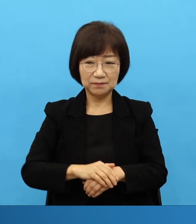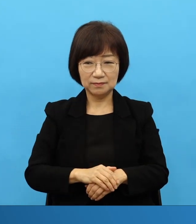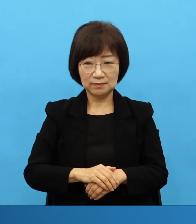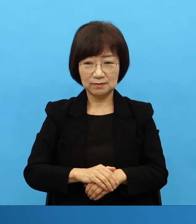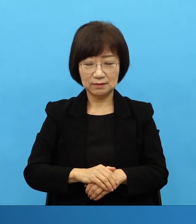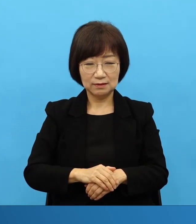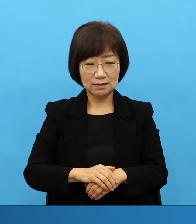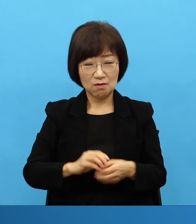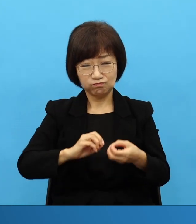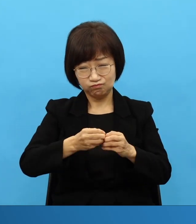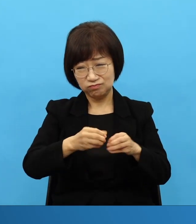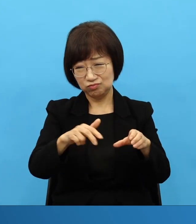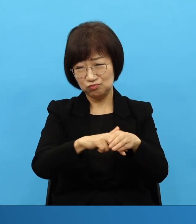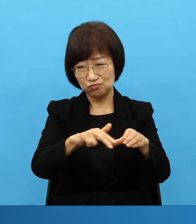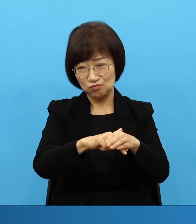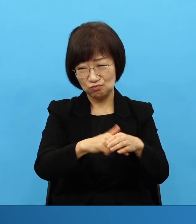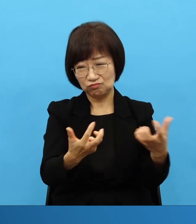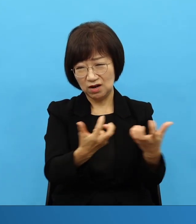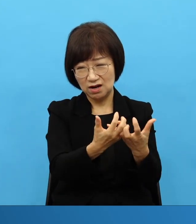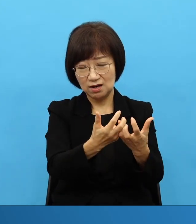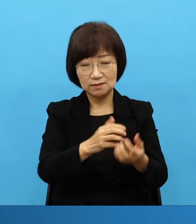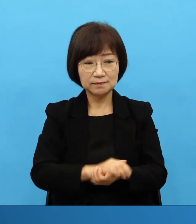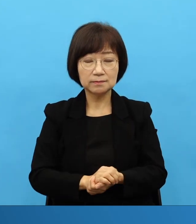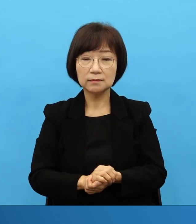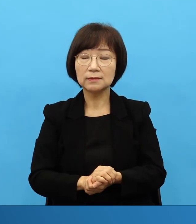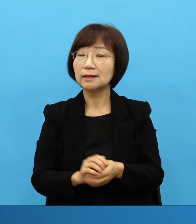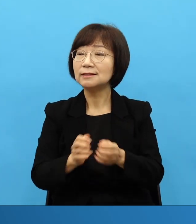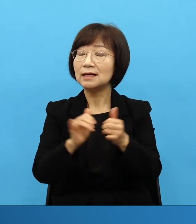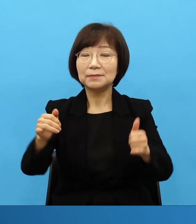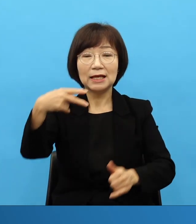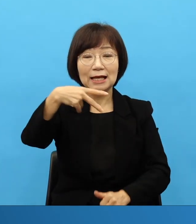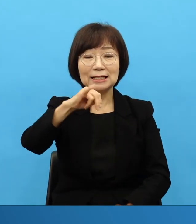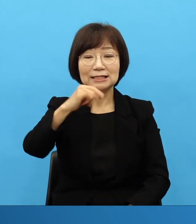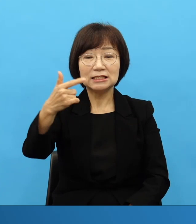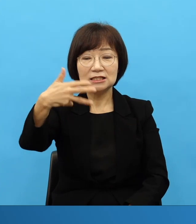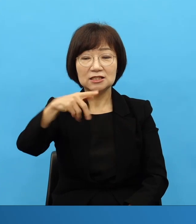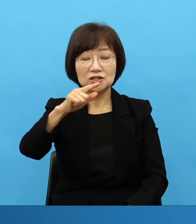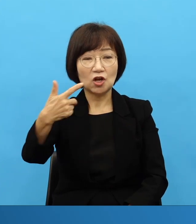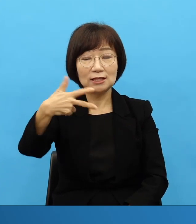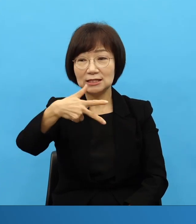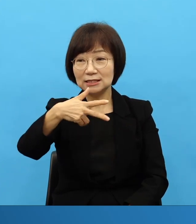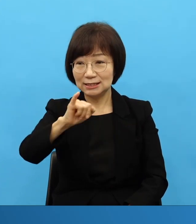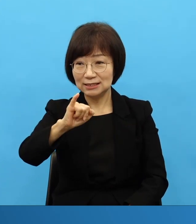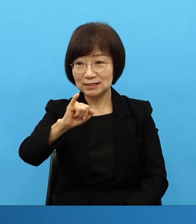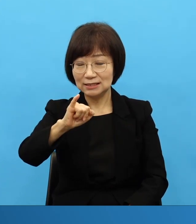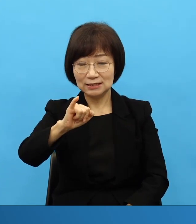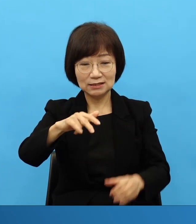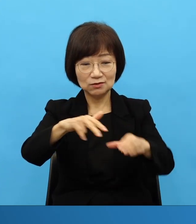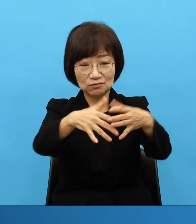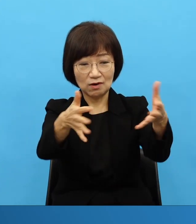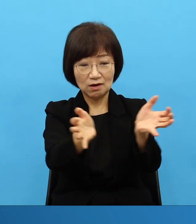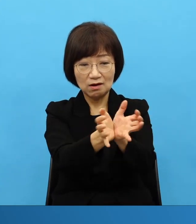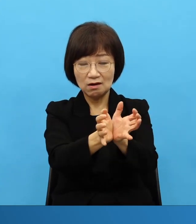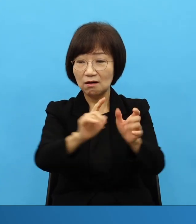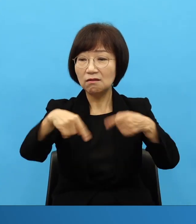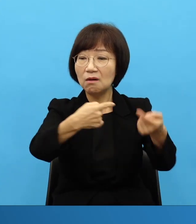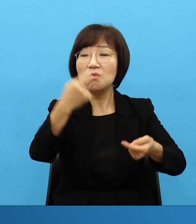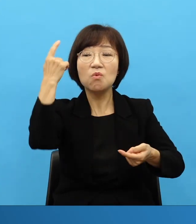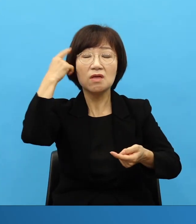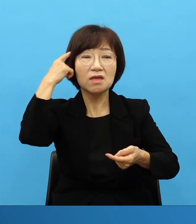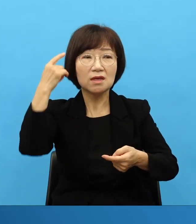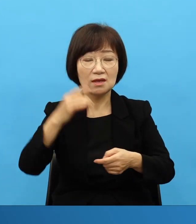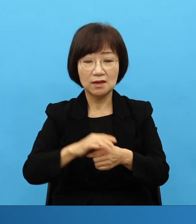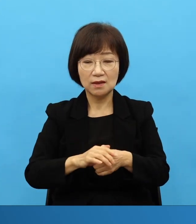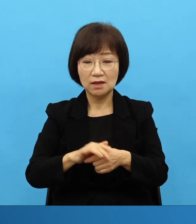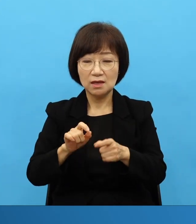싶죠? Oh, we wonder why do people 정상적인 사람이 Shincheon 가는 데가 area 아니에요. 갈 수밖에 없어요. organization? If you are not normal, there's no way to 영생교 go 그거 왜 there. 가느냐? Why do you go to